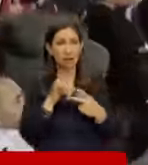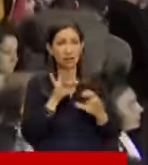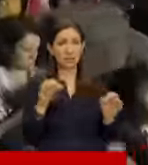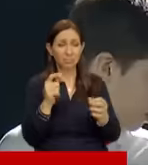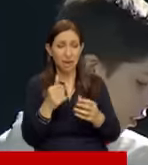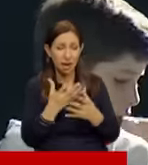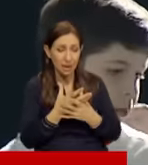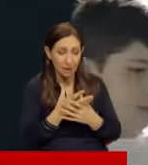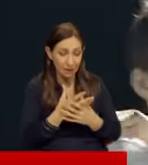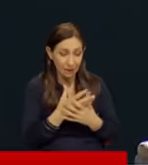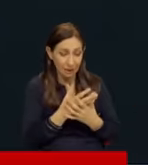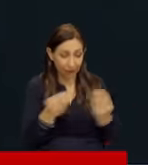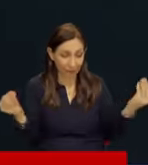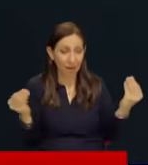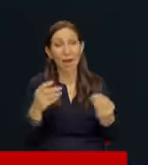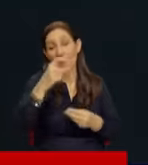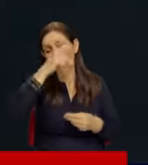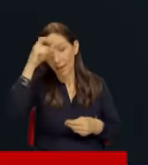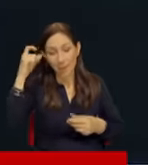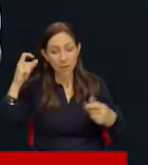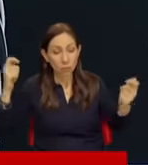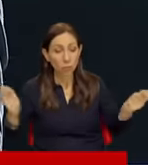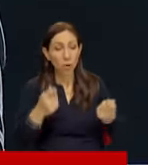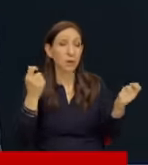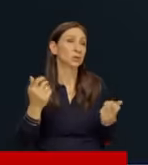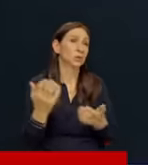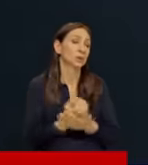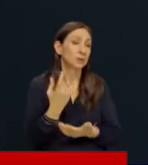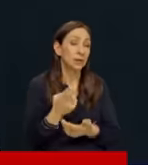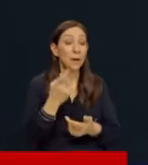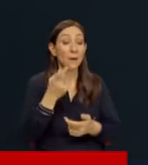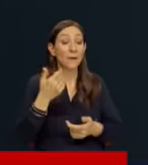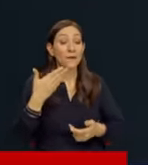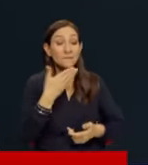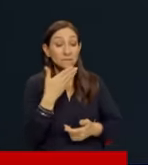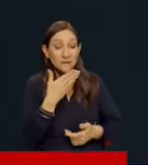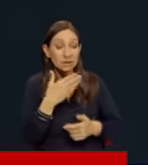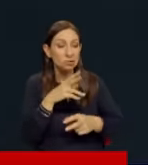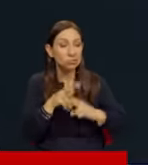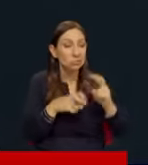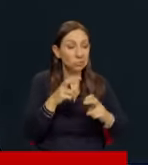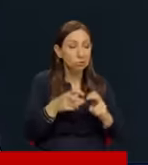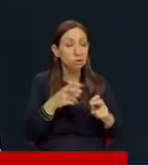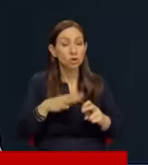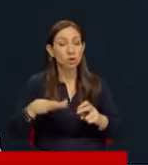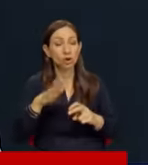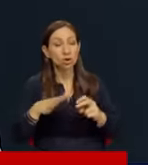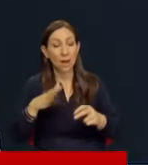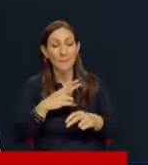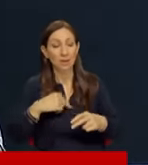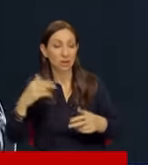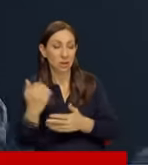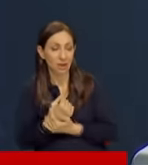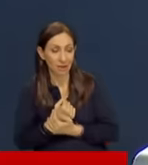servet kaybetti, emek ve alın teri kazandı. Rantçılar kaybetti, sosyal